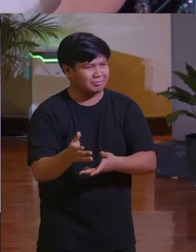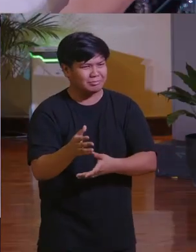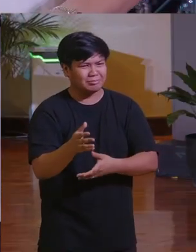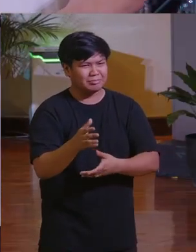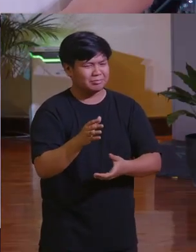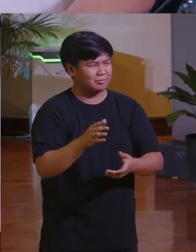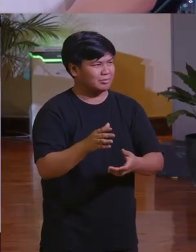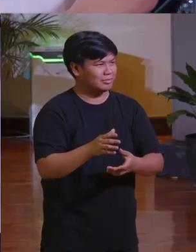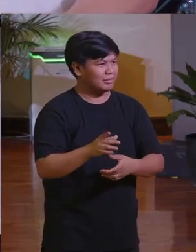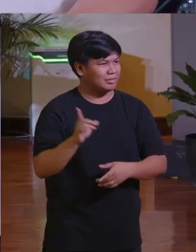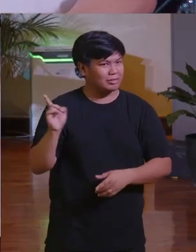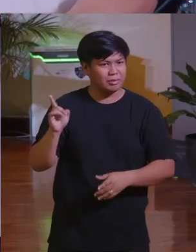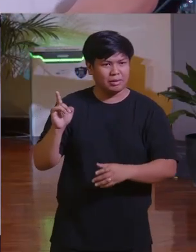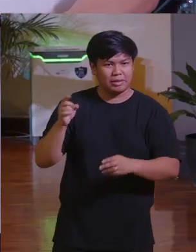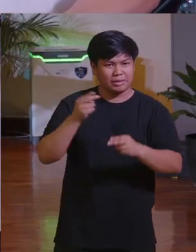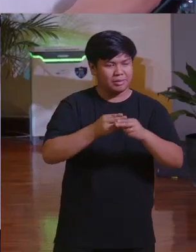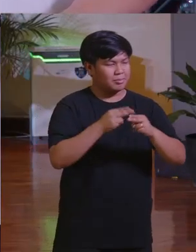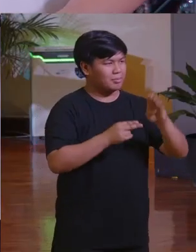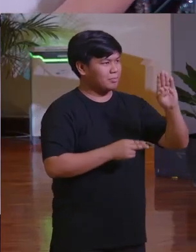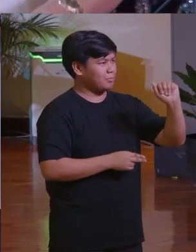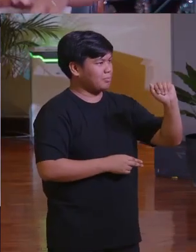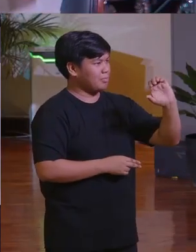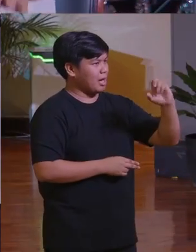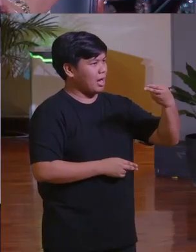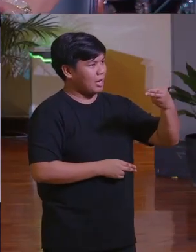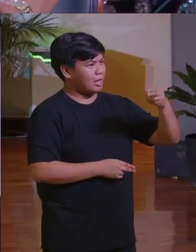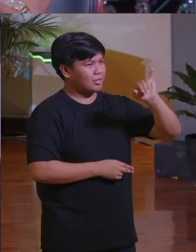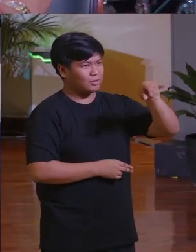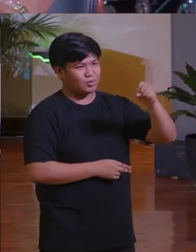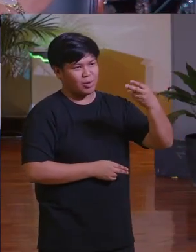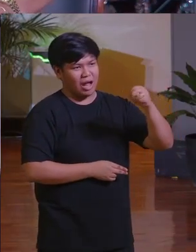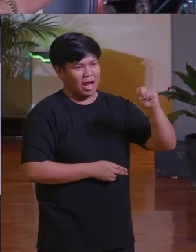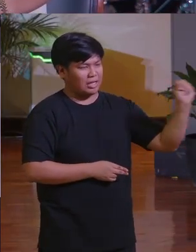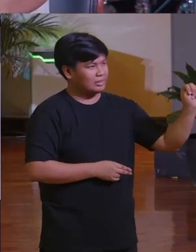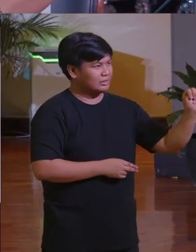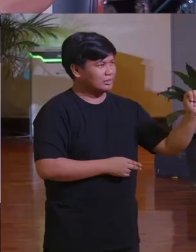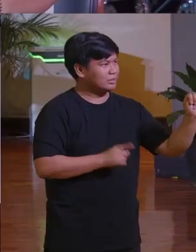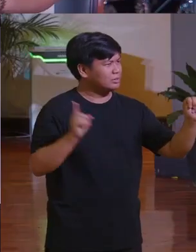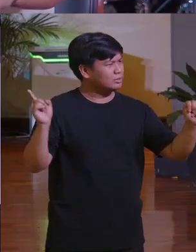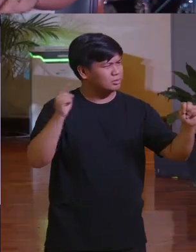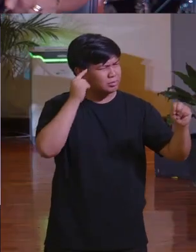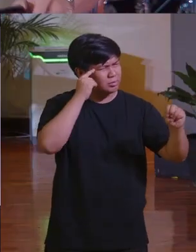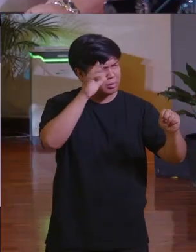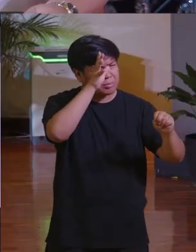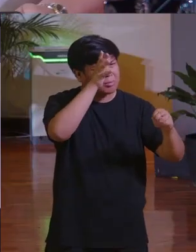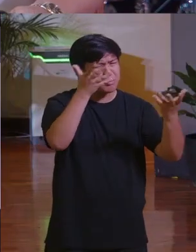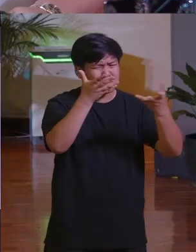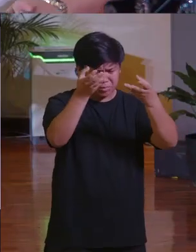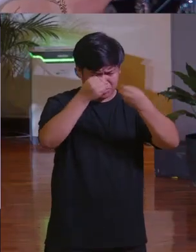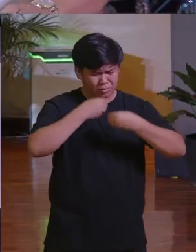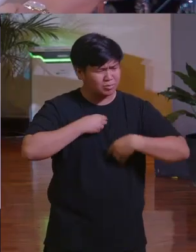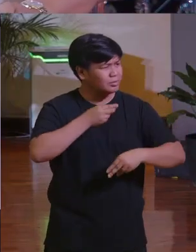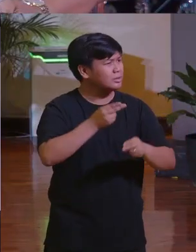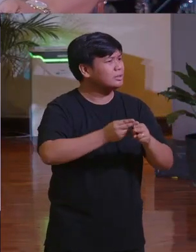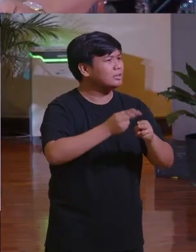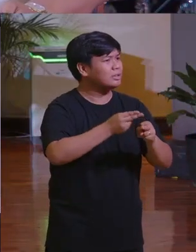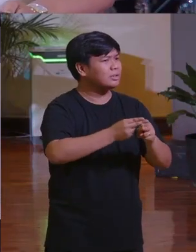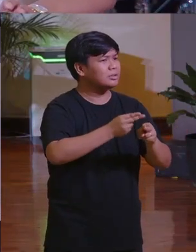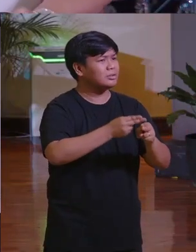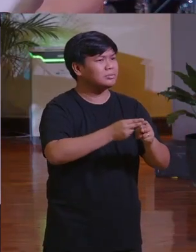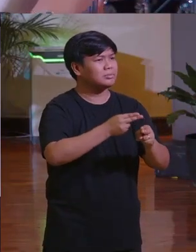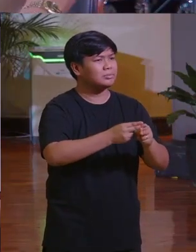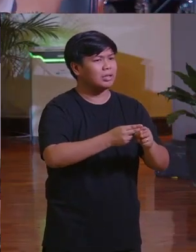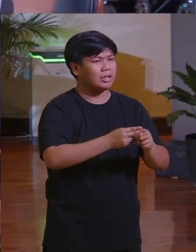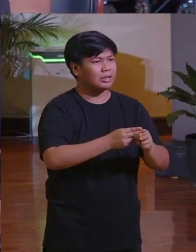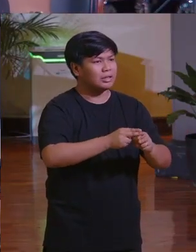Parang sa akin, Bak Johan. No? Saan ba naman lupalop nakuha ng tatay ko yung pangalan ko? Habang buhay